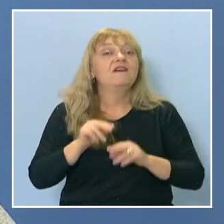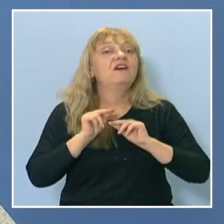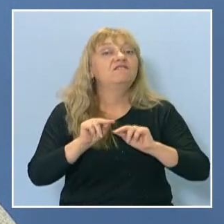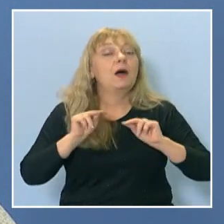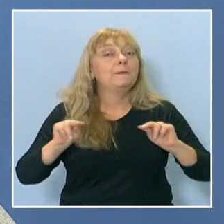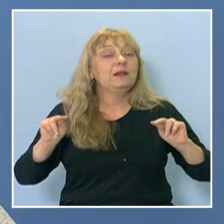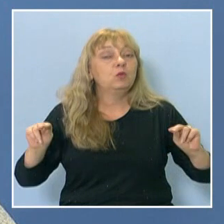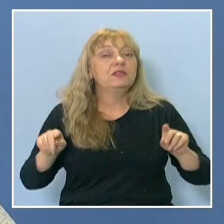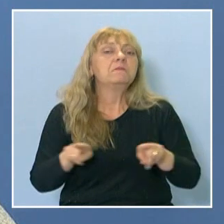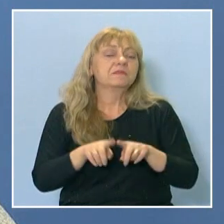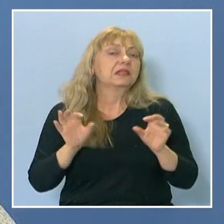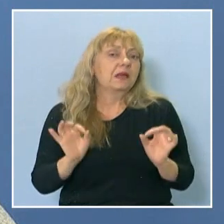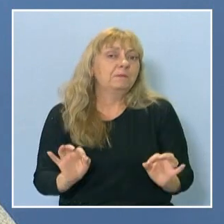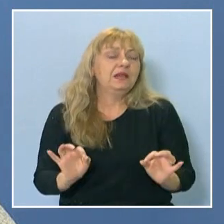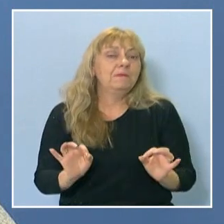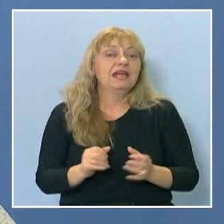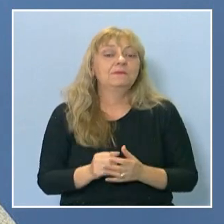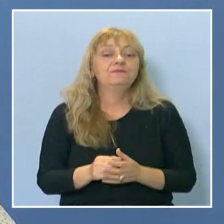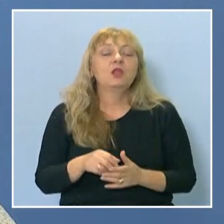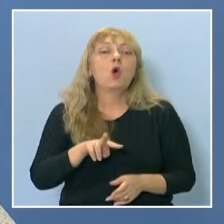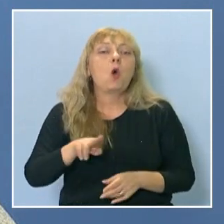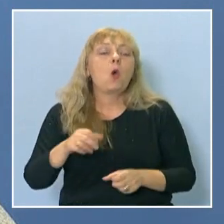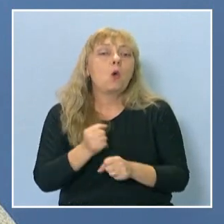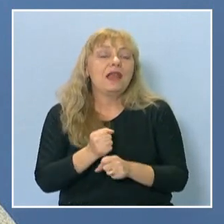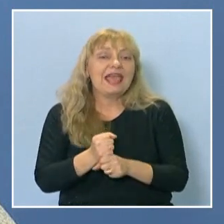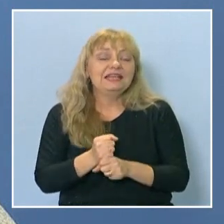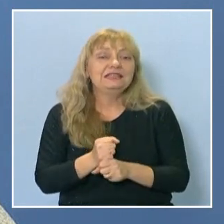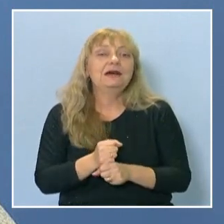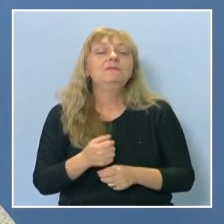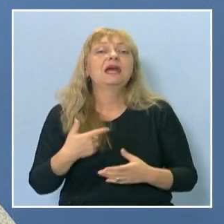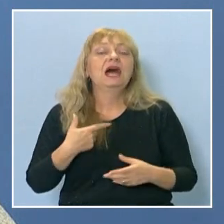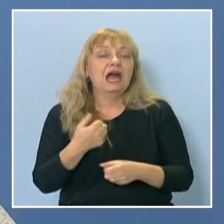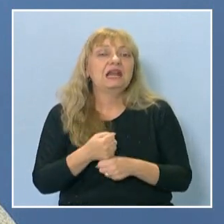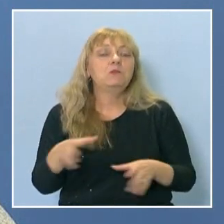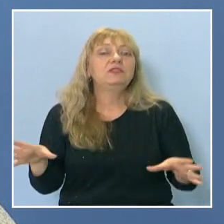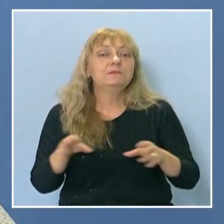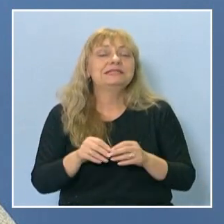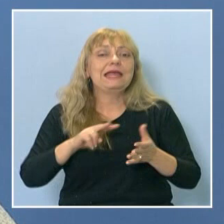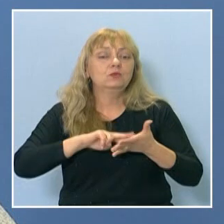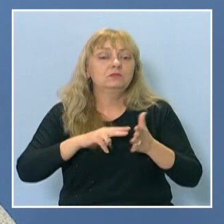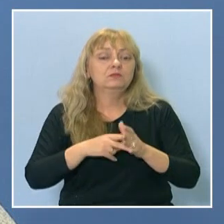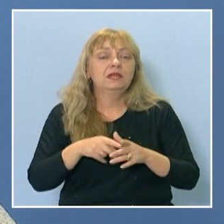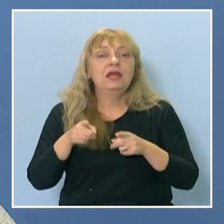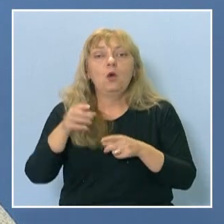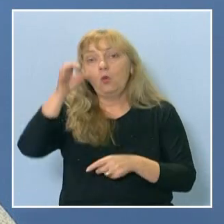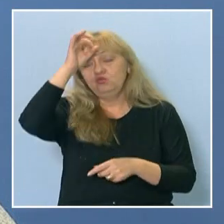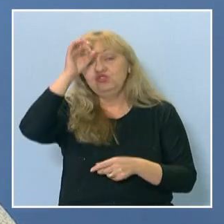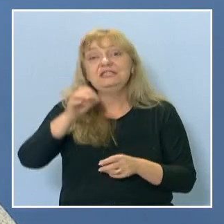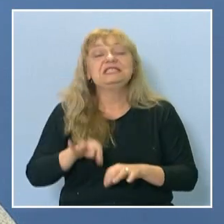преподаването. Като например с колегата целодневно обучение работим заедно по проекти. Учениците изготвят